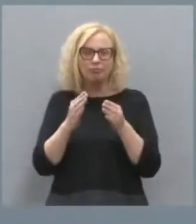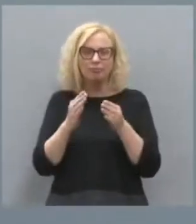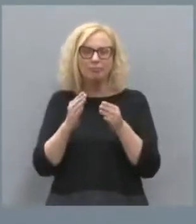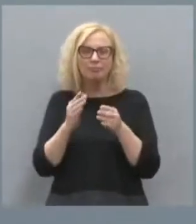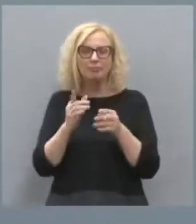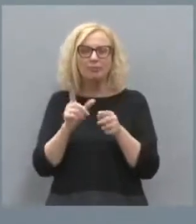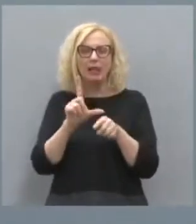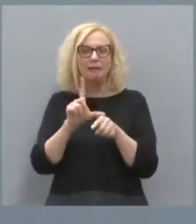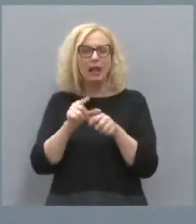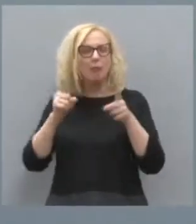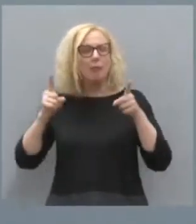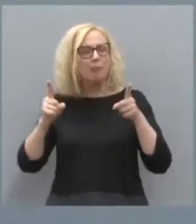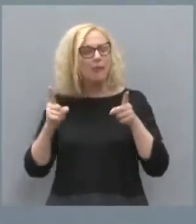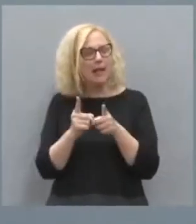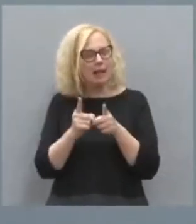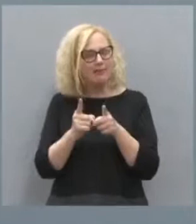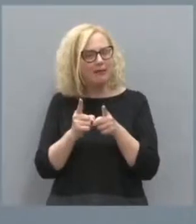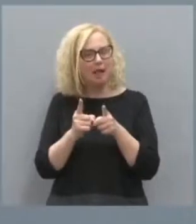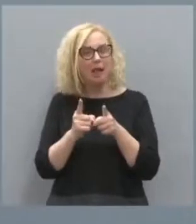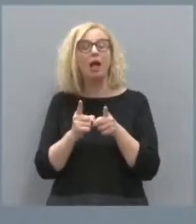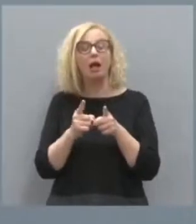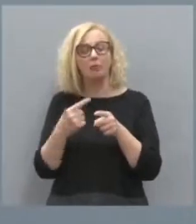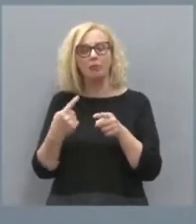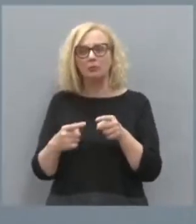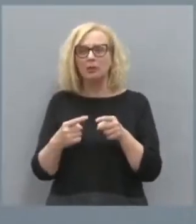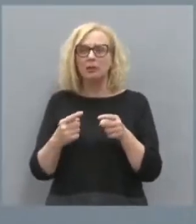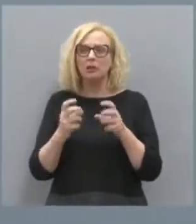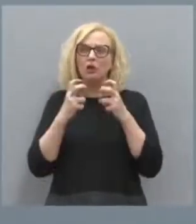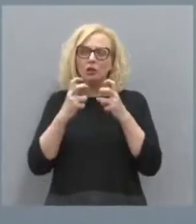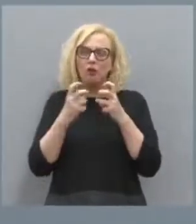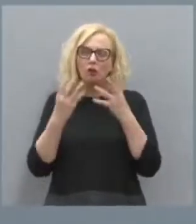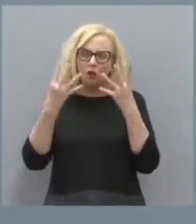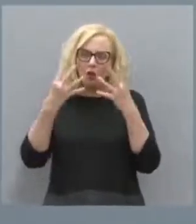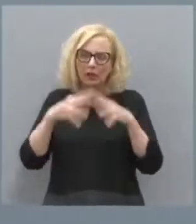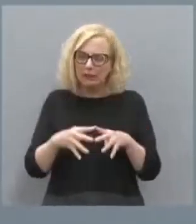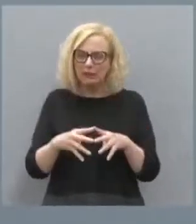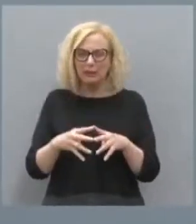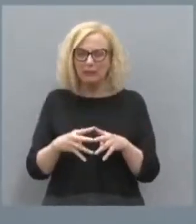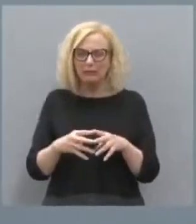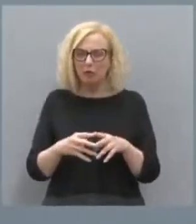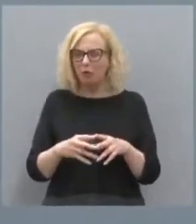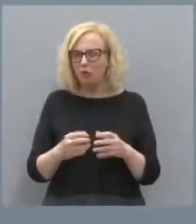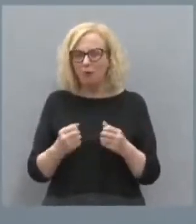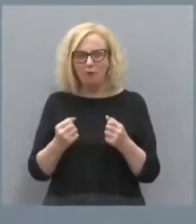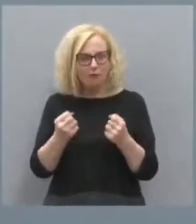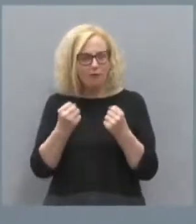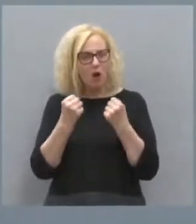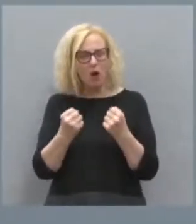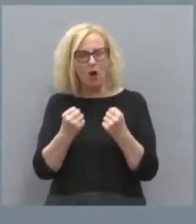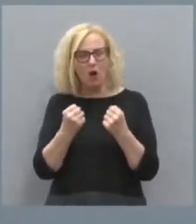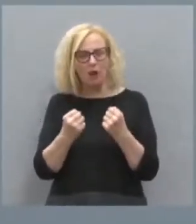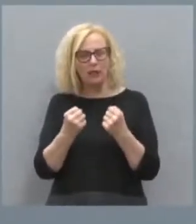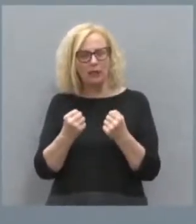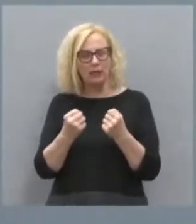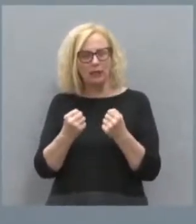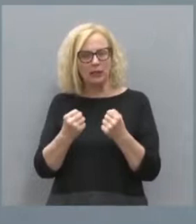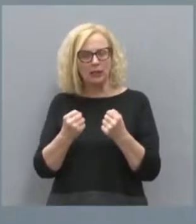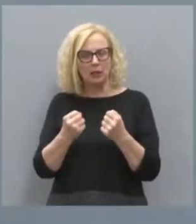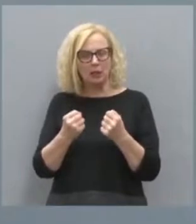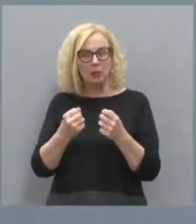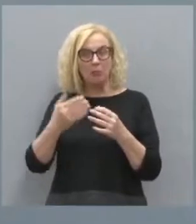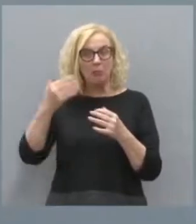di tempo quindi uno sforzo organizzativo veramente titanico che non ricordo